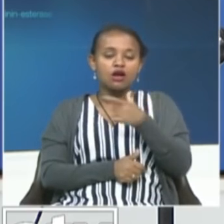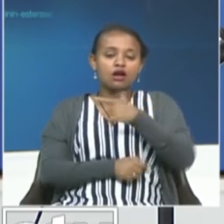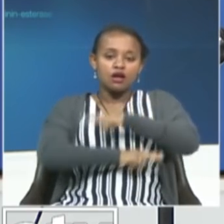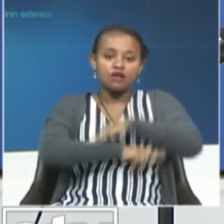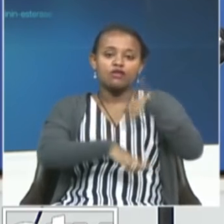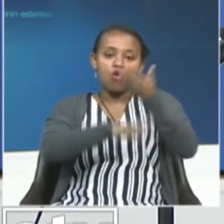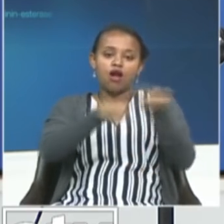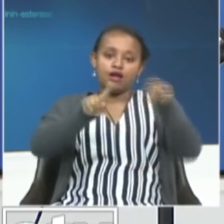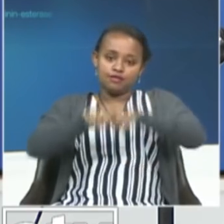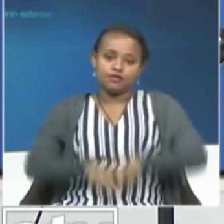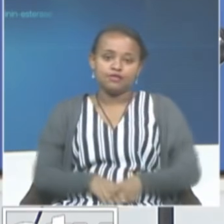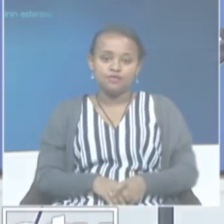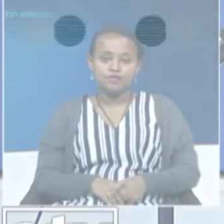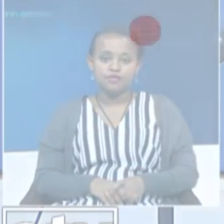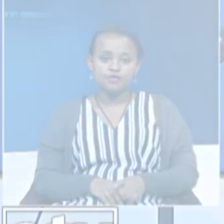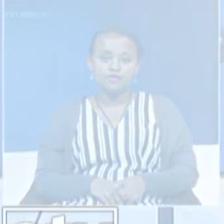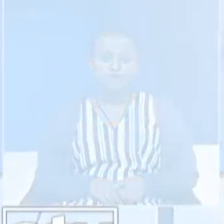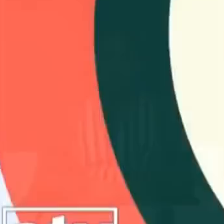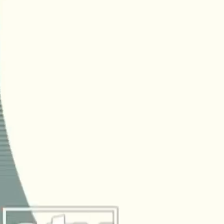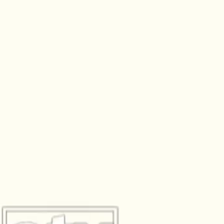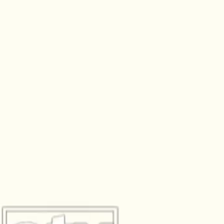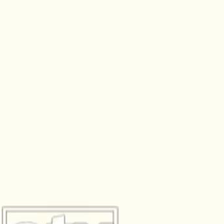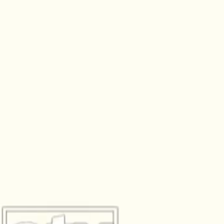ተመልሰን እንገናኛለን።